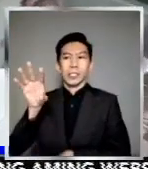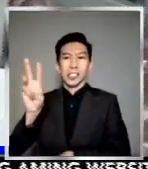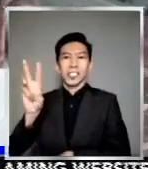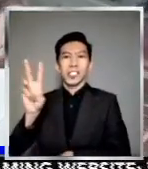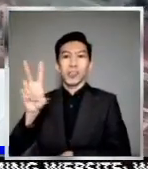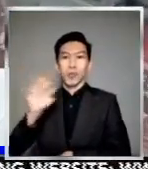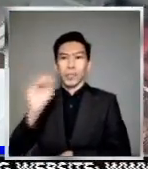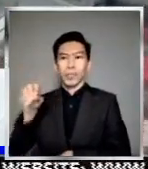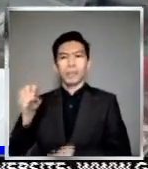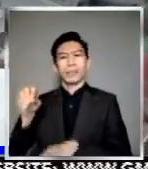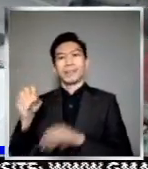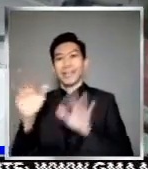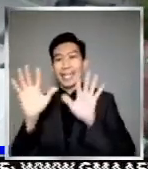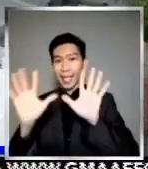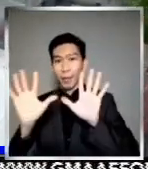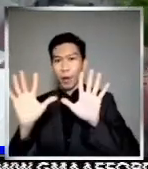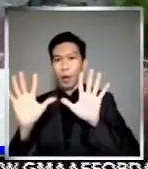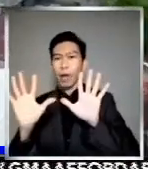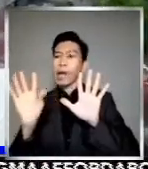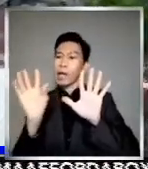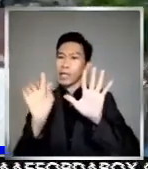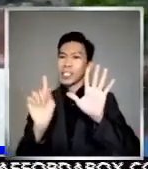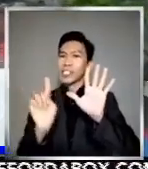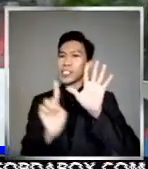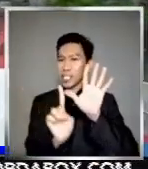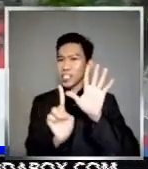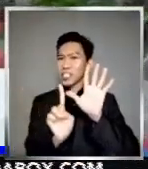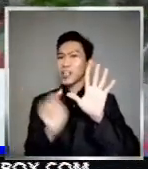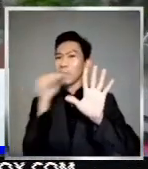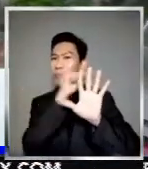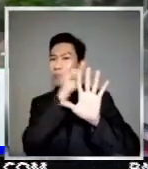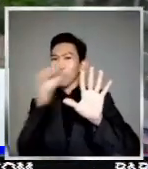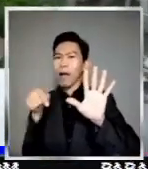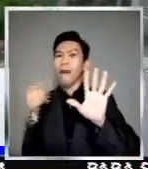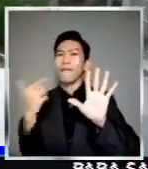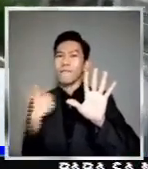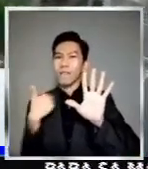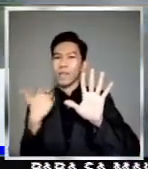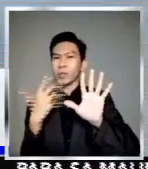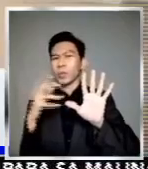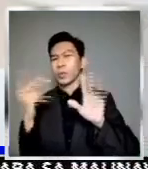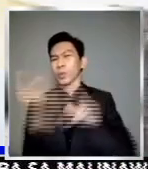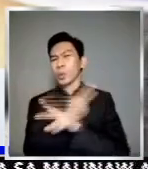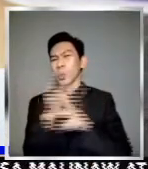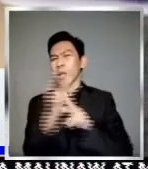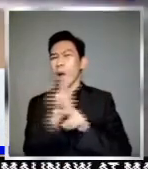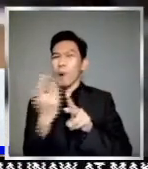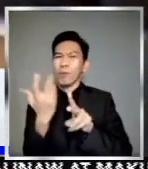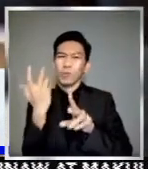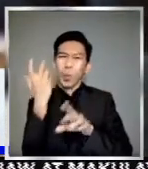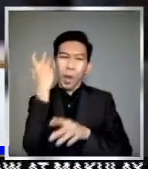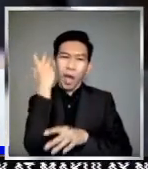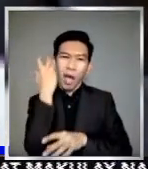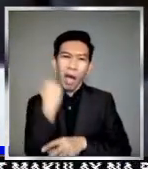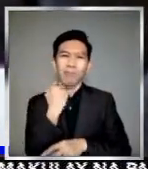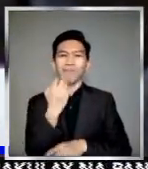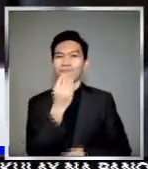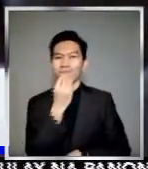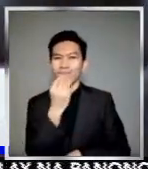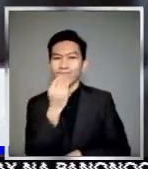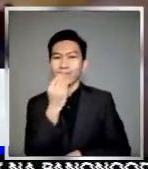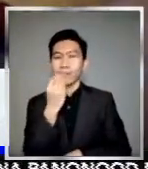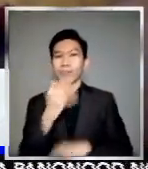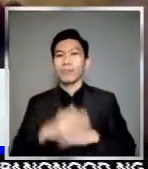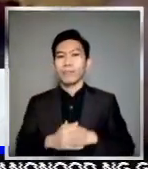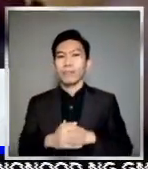sinurvey nilang households ang nakakaranas ng moderate to severe food insecurity. Kaya malaki raw may tutulong ng